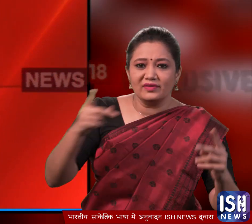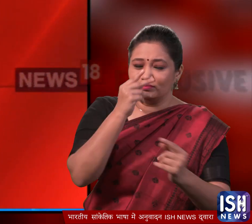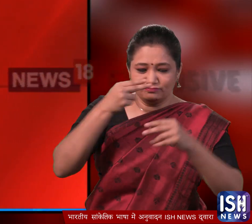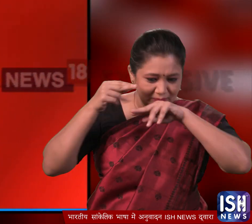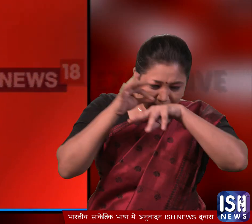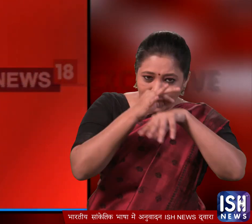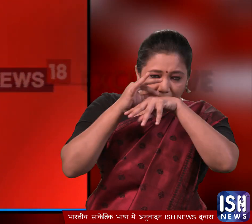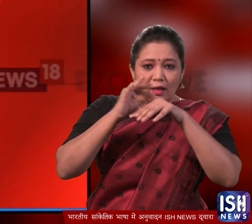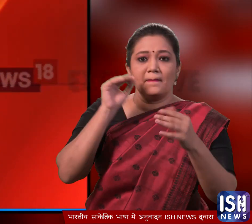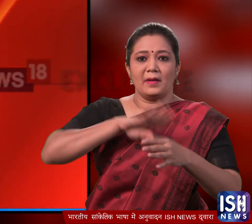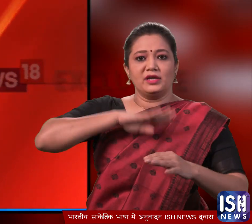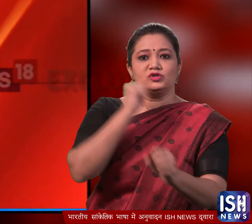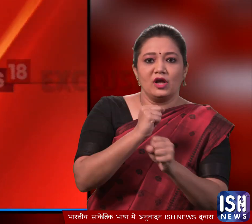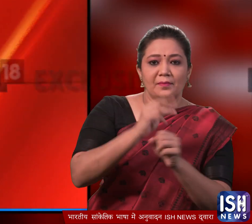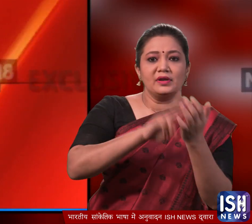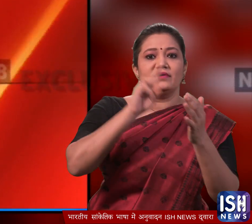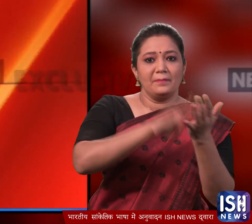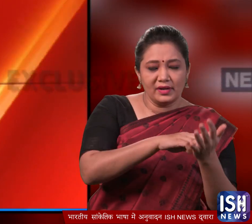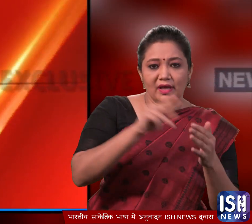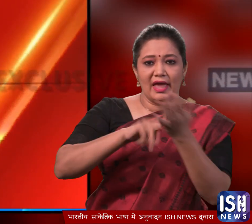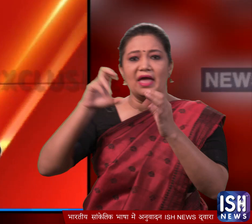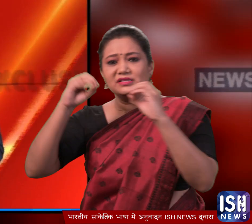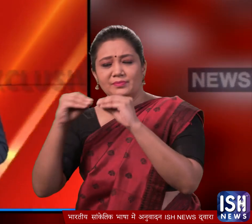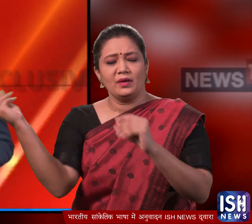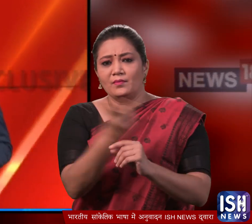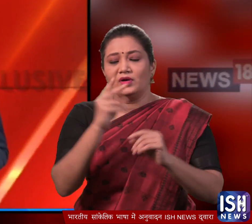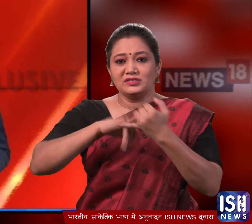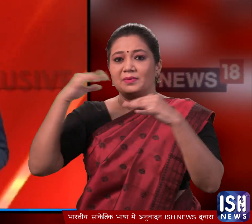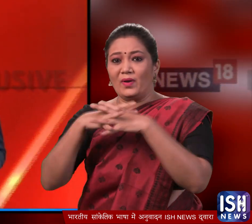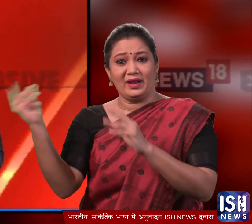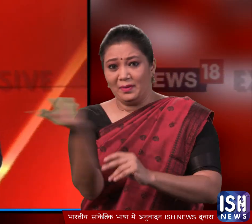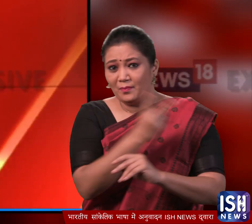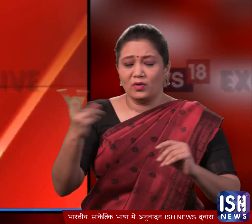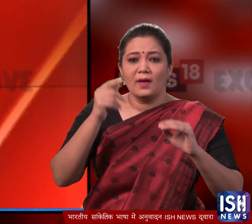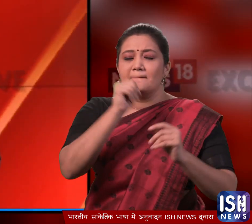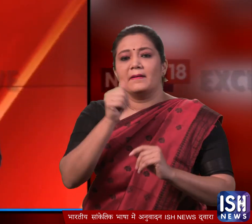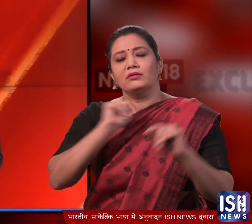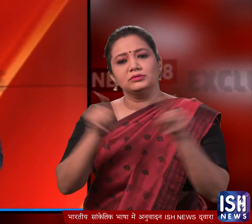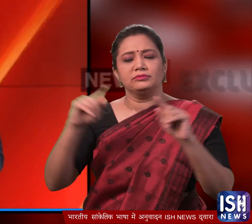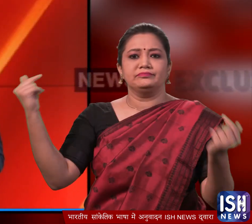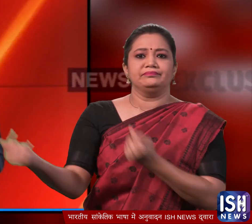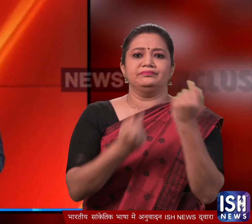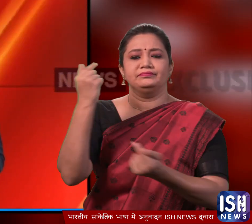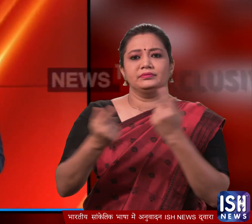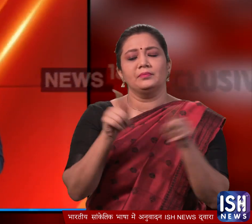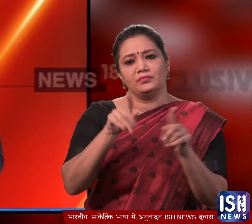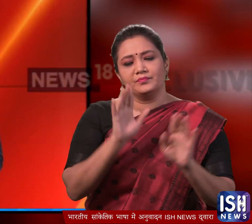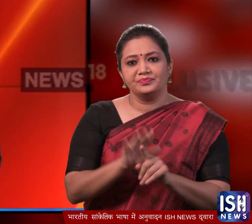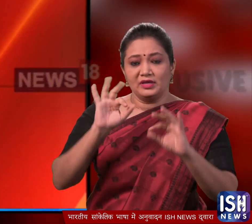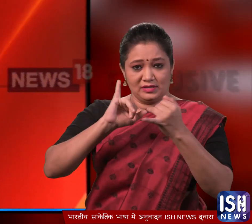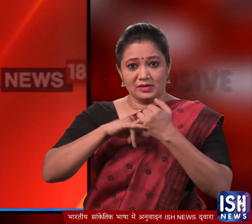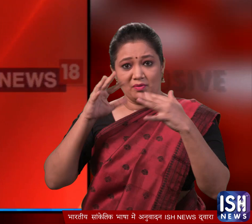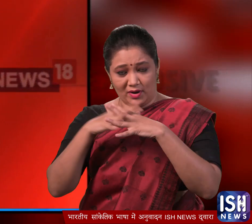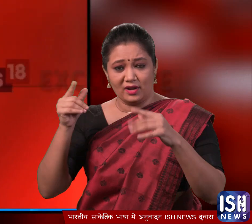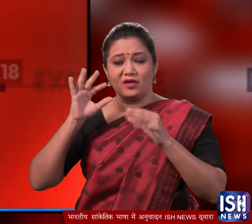लोगों से जुड़ी ड्रग्स की जांच अब महाराष्ट्र सरकार के मंत्री नवाब मलिक और एनसीबी के जोनल डायरेक्टर समीर वानखेड़े की निजी जंग में बदल गई है, क्योंकि समीर वानखेड़े